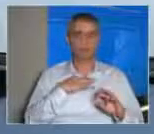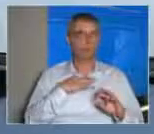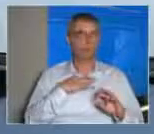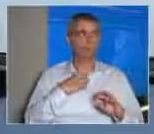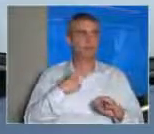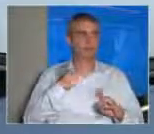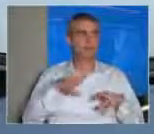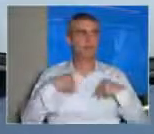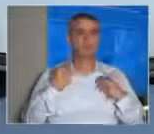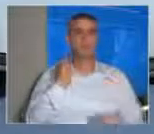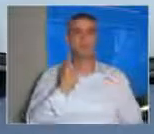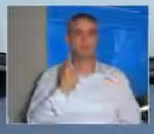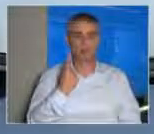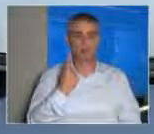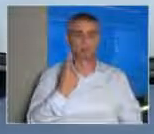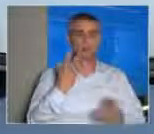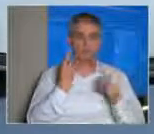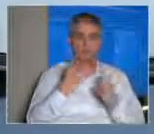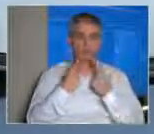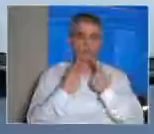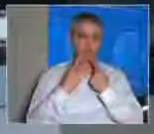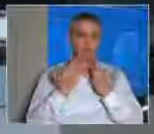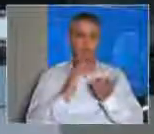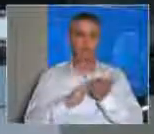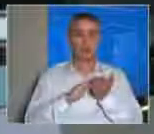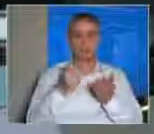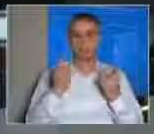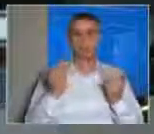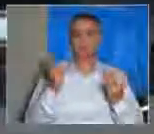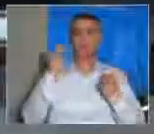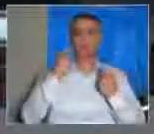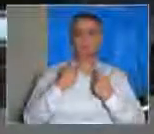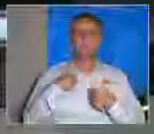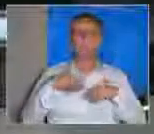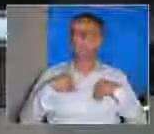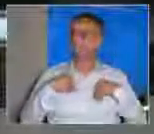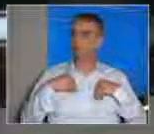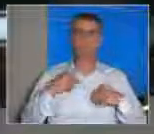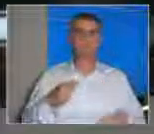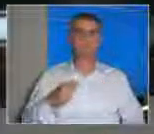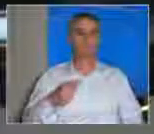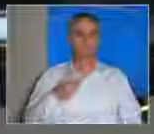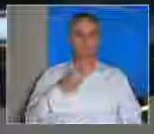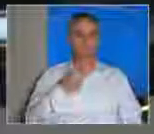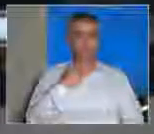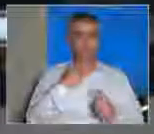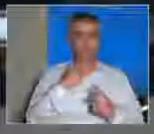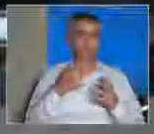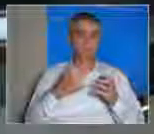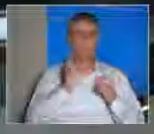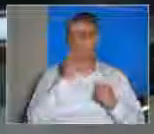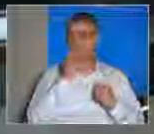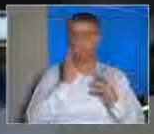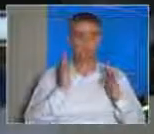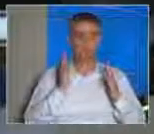אני חושב שנוכל להסכים על דבר אחד, שטוב שיש דיון. לפחות זה משאיר את זיכרון השואה בחיים. זה דיונים אצלם, בקרב החברה מאוד